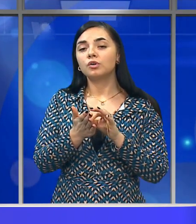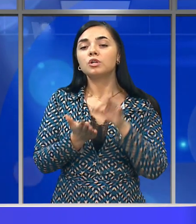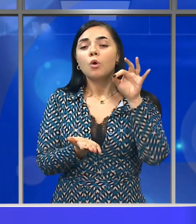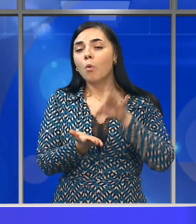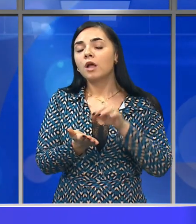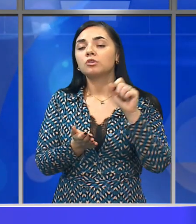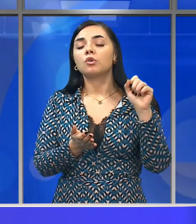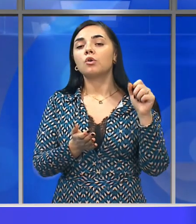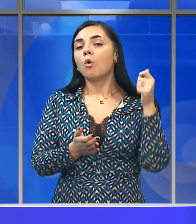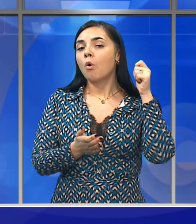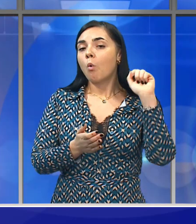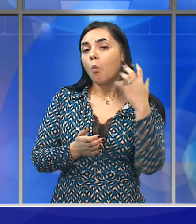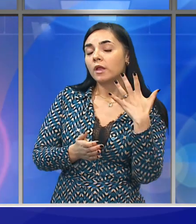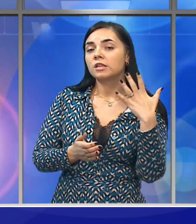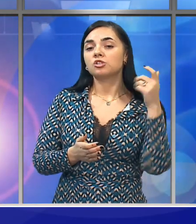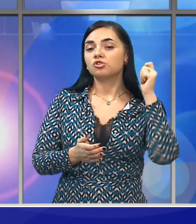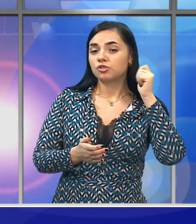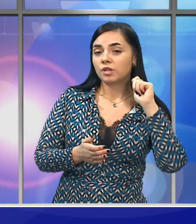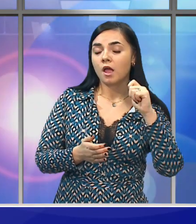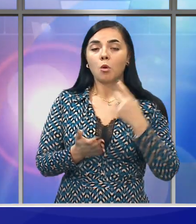sperimentati per un